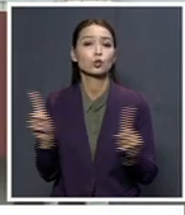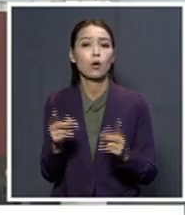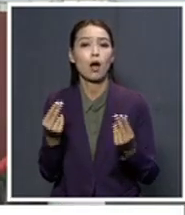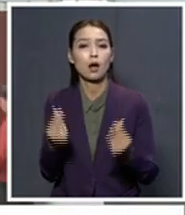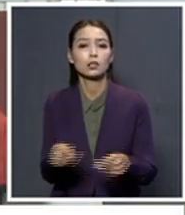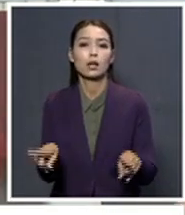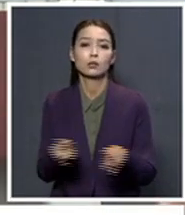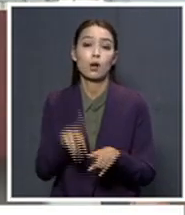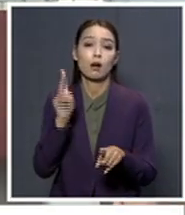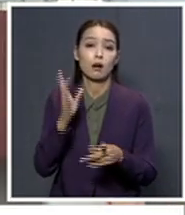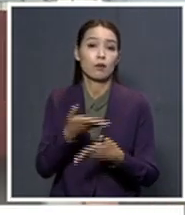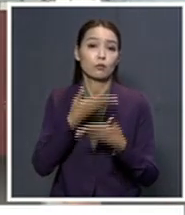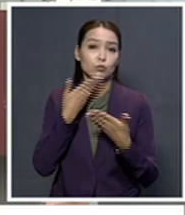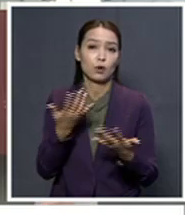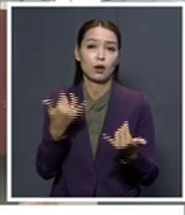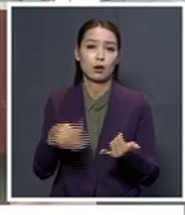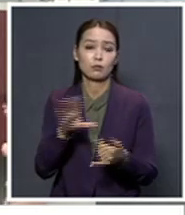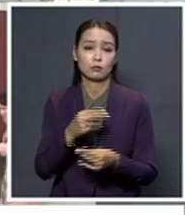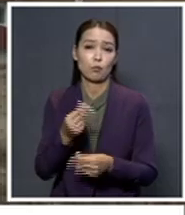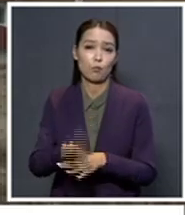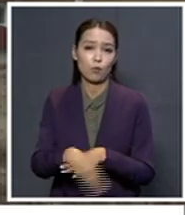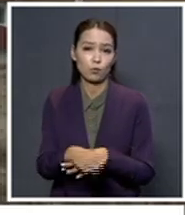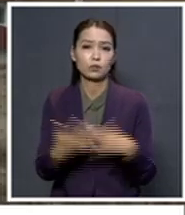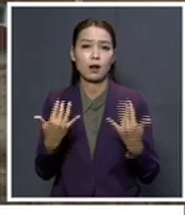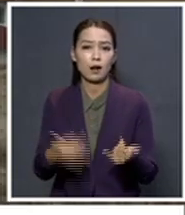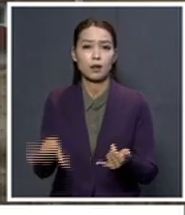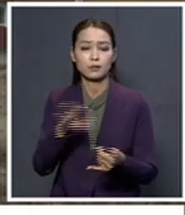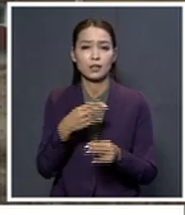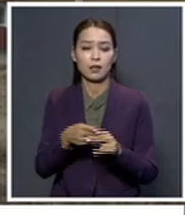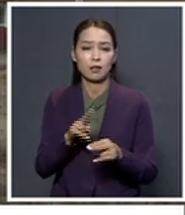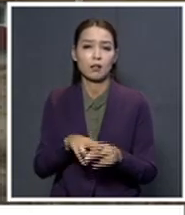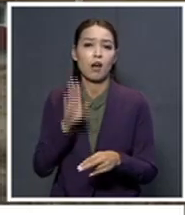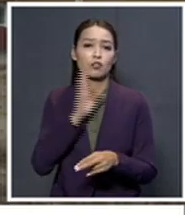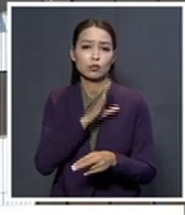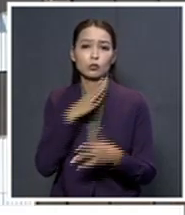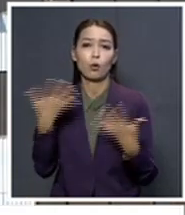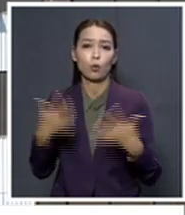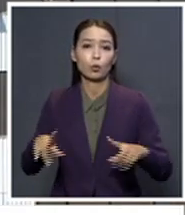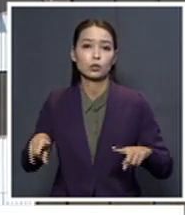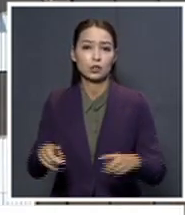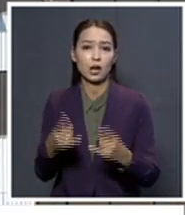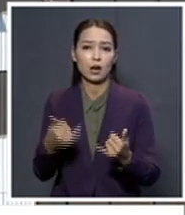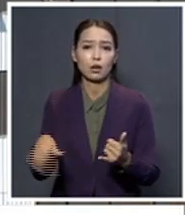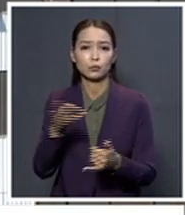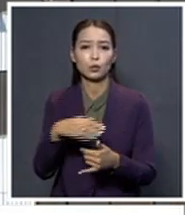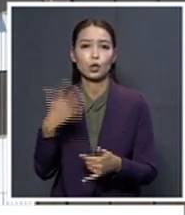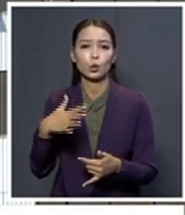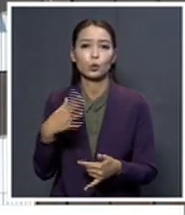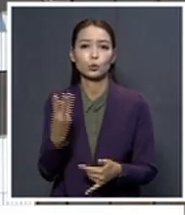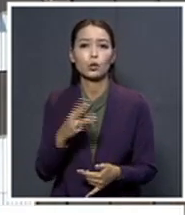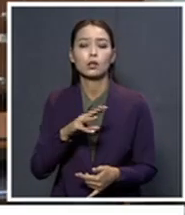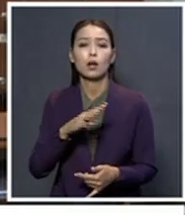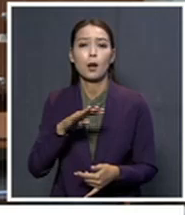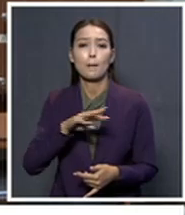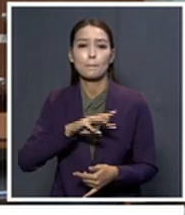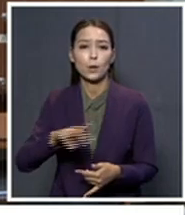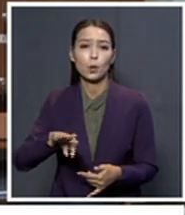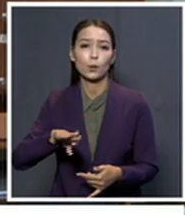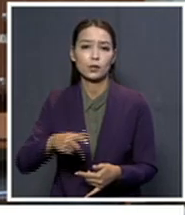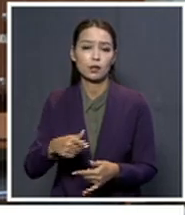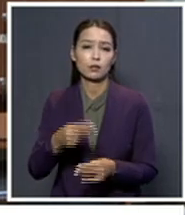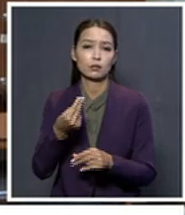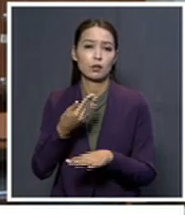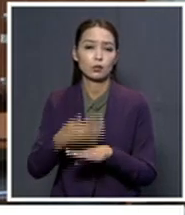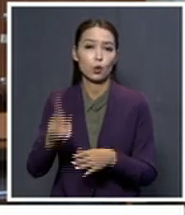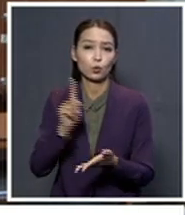не баспана жоқ, сан соғып қалды. Қазір күдікті әйел қолға түсті. Ол зардап шеккендерге 54 миллион теңге қайтарып беруі